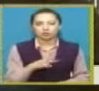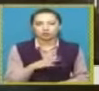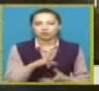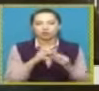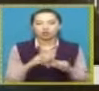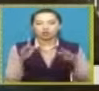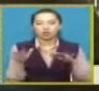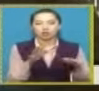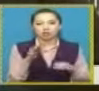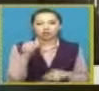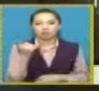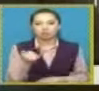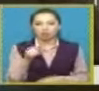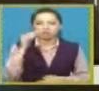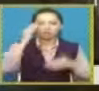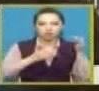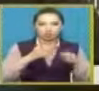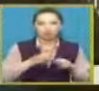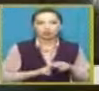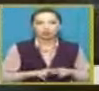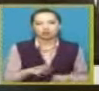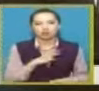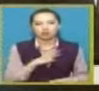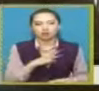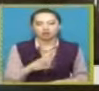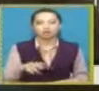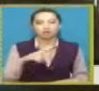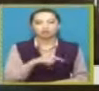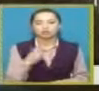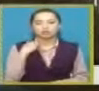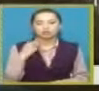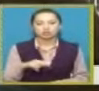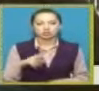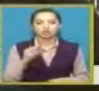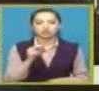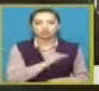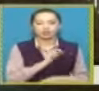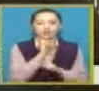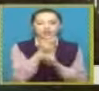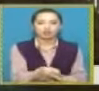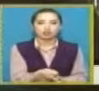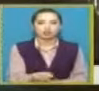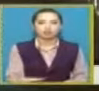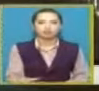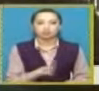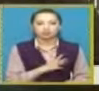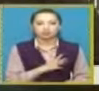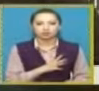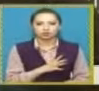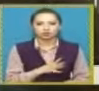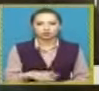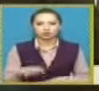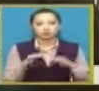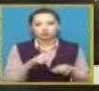қарап, жауапты істе немқұрайлық танытқан бірнеше судьяның қызметімен қош айтысқанын мәлімдеді. Ал алдағы уақытта адалдықты ту етіп, судьялардың халық игілігі